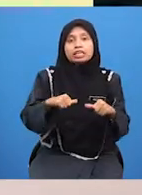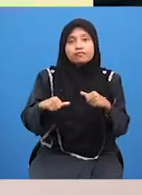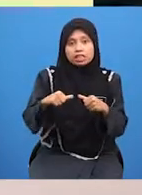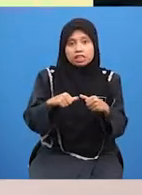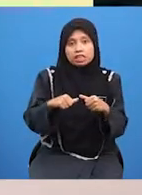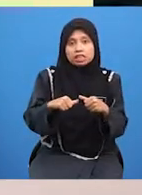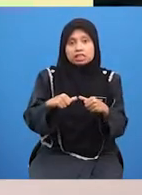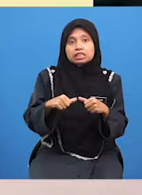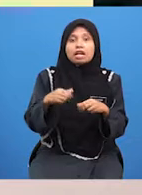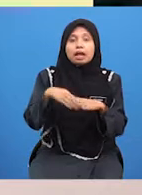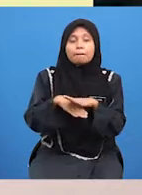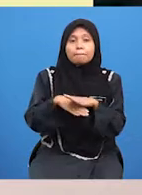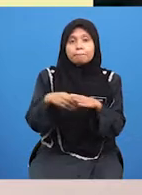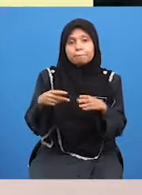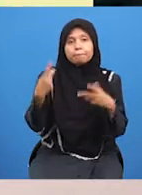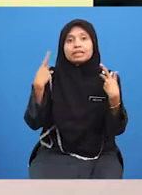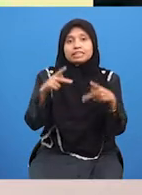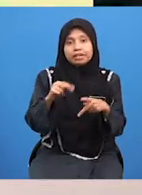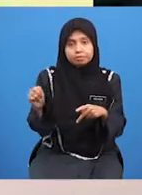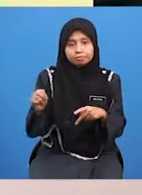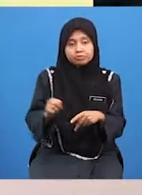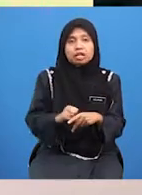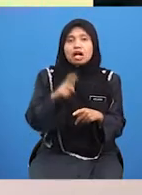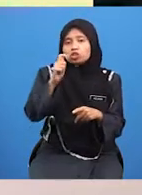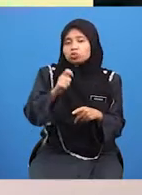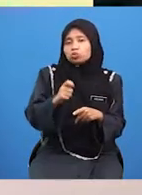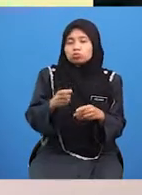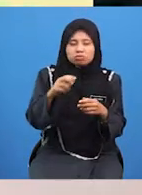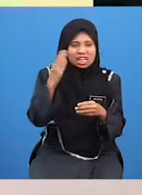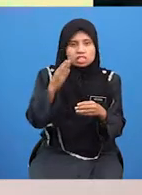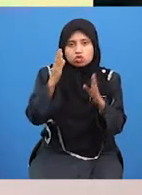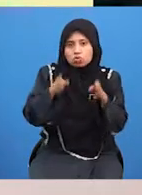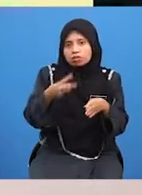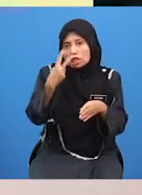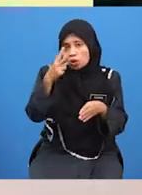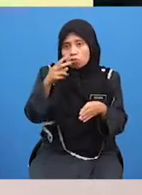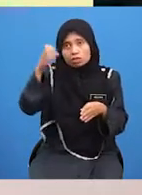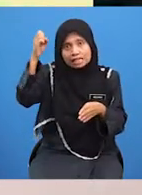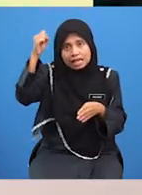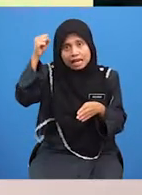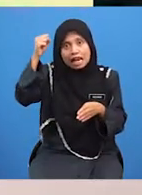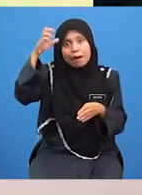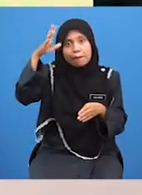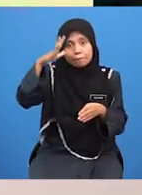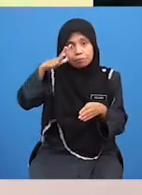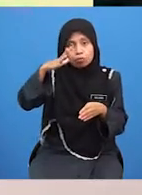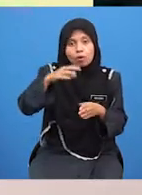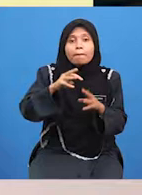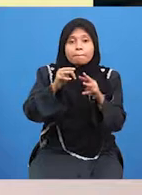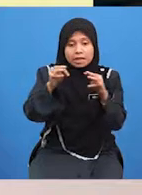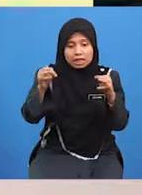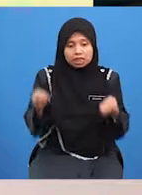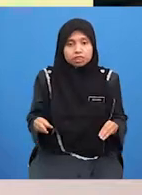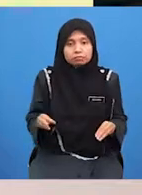produk yang ada di pasaran. Tentu ramai yang telah mengetahui, ini adalah lampu